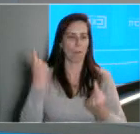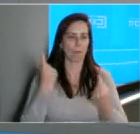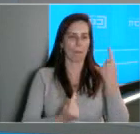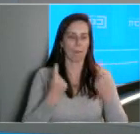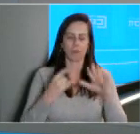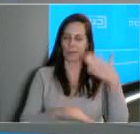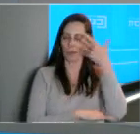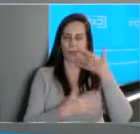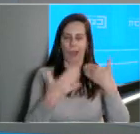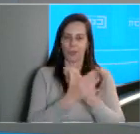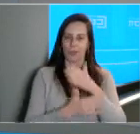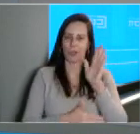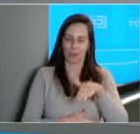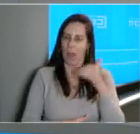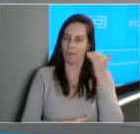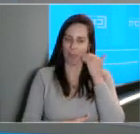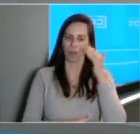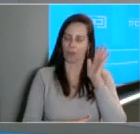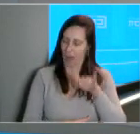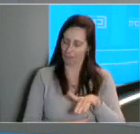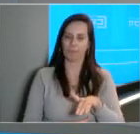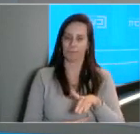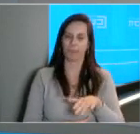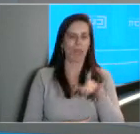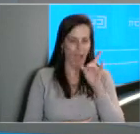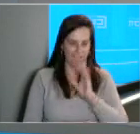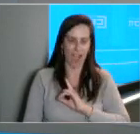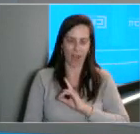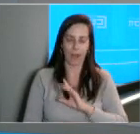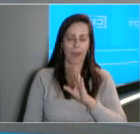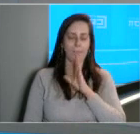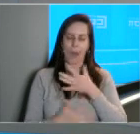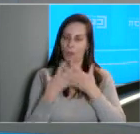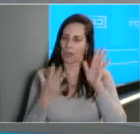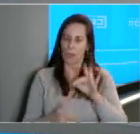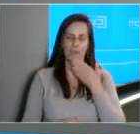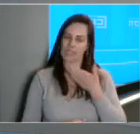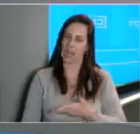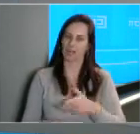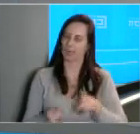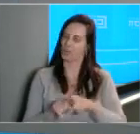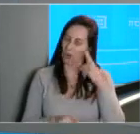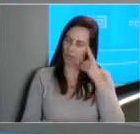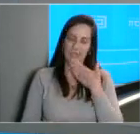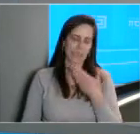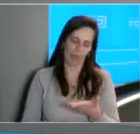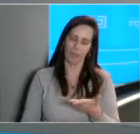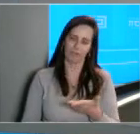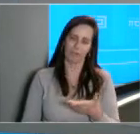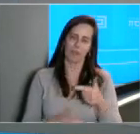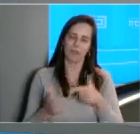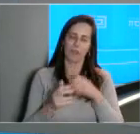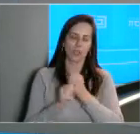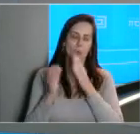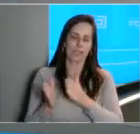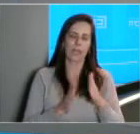התגלו במדינות חדשות באירופה ובארצות הברית, בין היתר, אבל הצרה הזאת שייכת גם אלינו, כמו שאתם יודעים, לישראל. ועל מנת